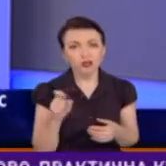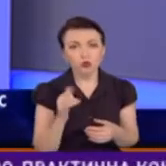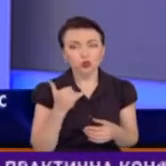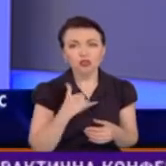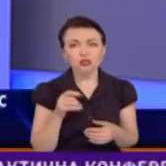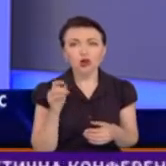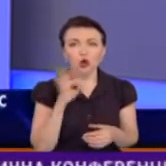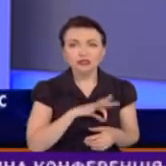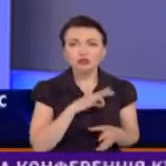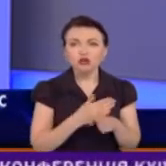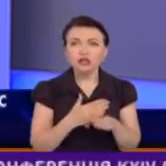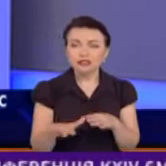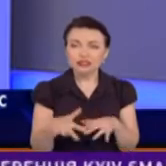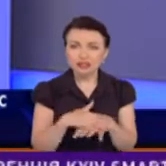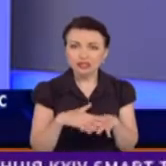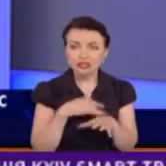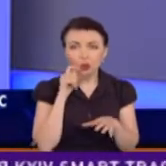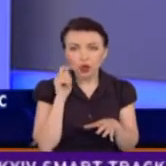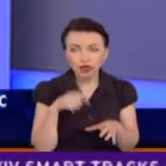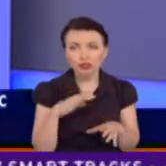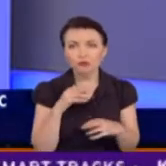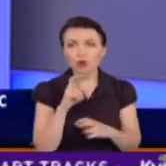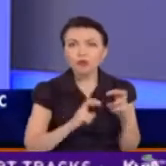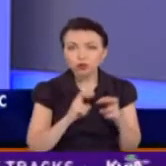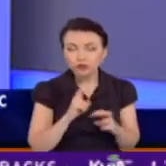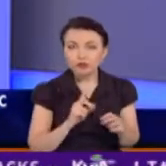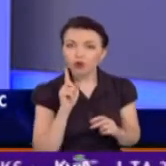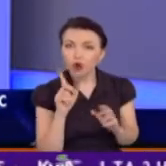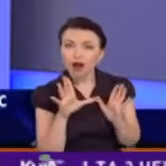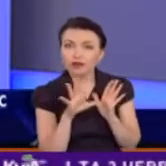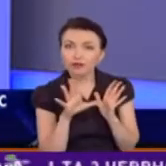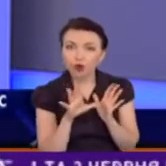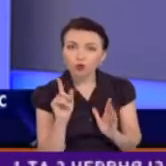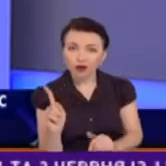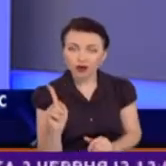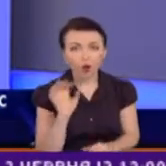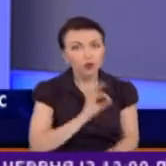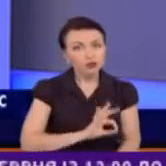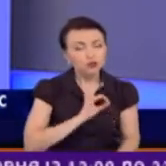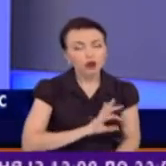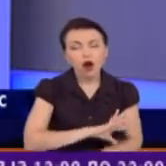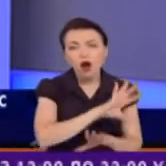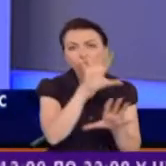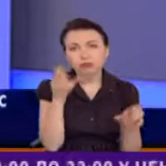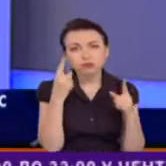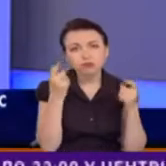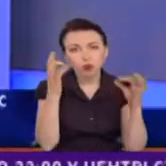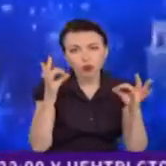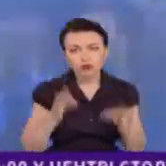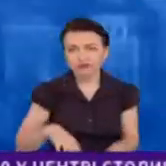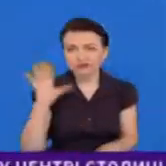тільки частина населення України і промисловості, то електроенергією користуються абсолютно всі.